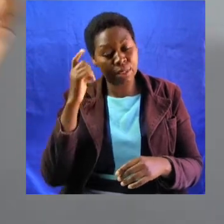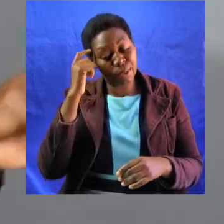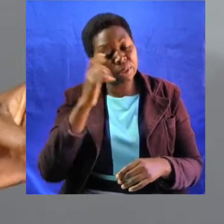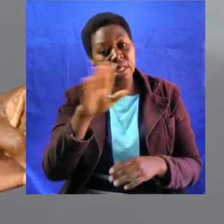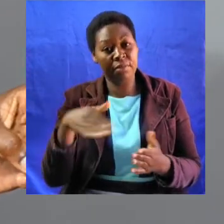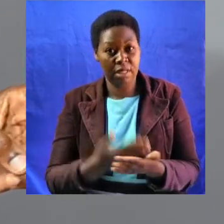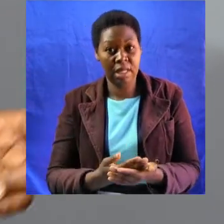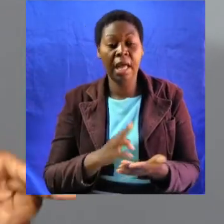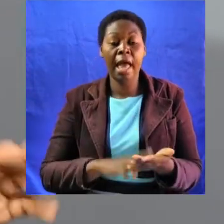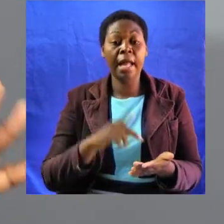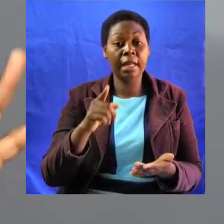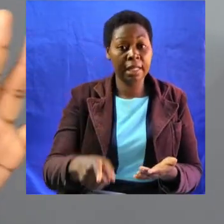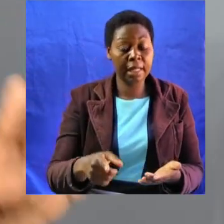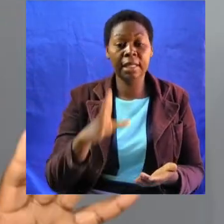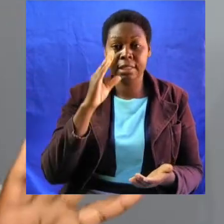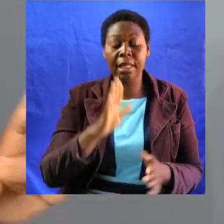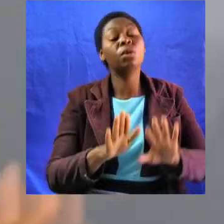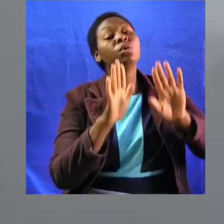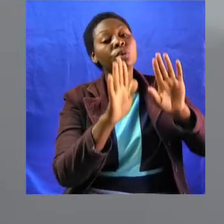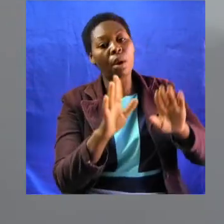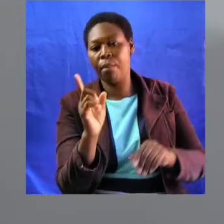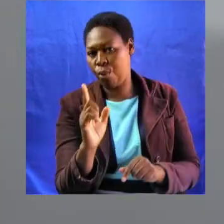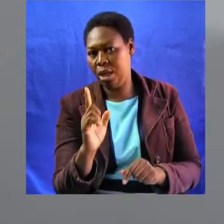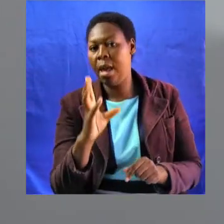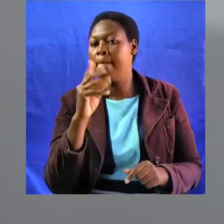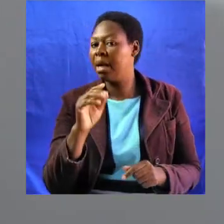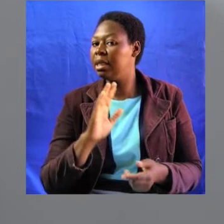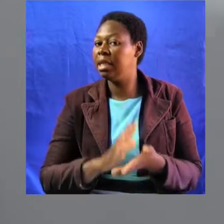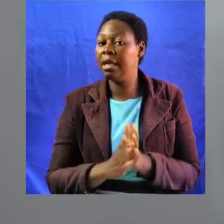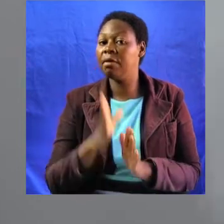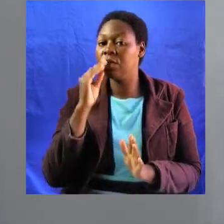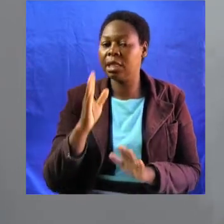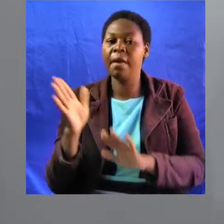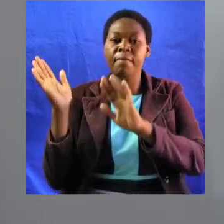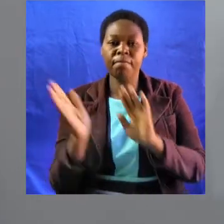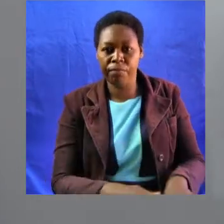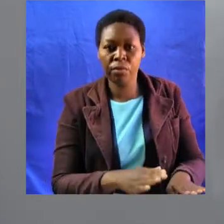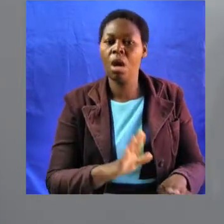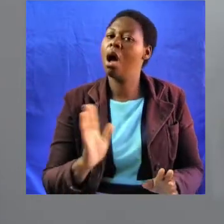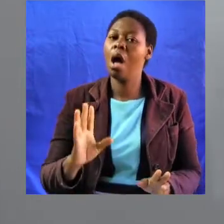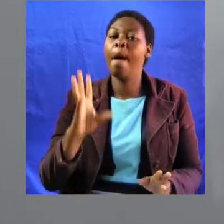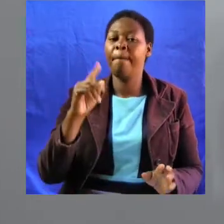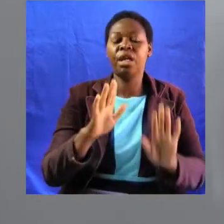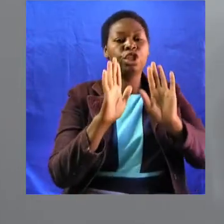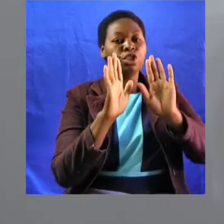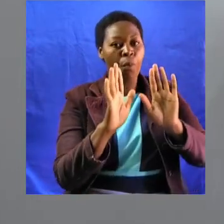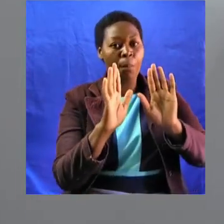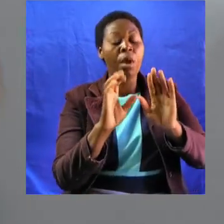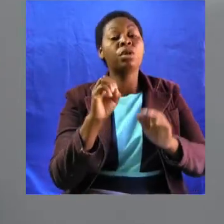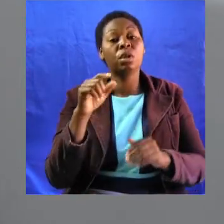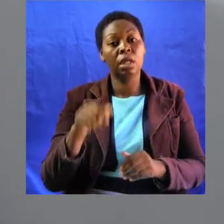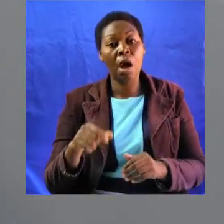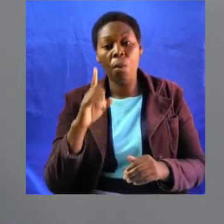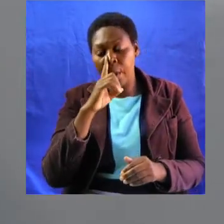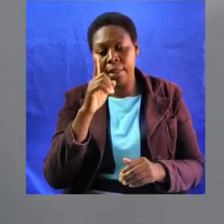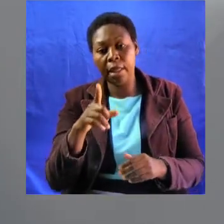ngarimiswe zvachose. Akati imbosuspenda ichete. Okay. Saka zvaidiwa nevaprofita vaida kuti basa rikakondinyaya. Nyaya